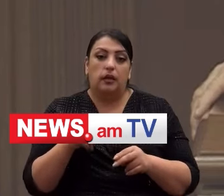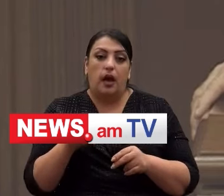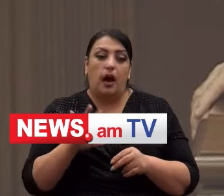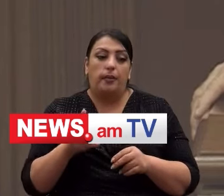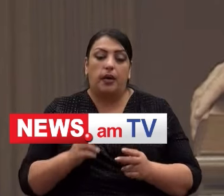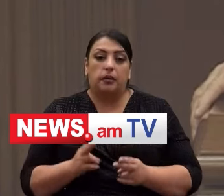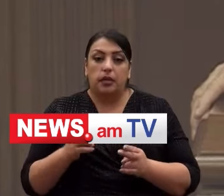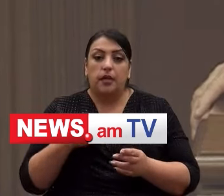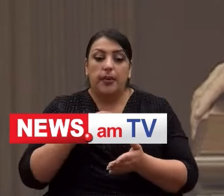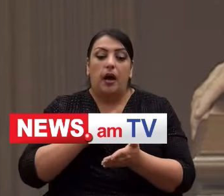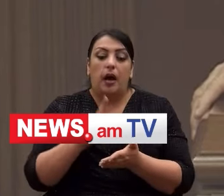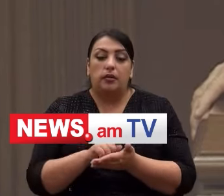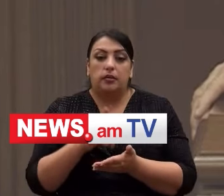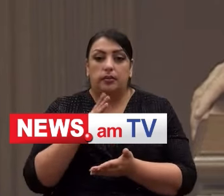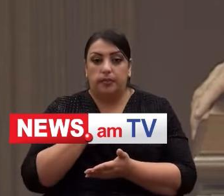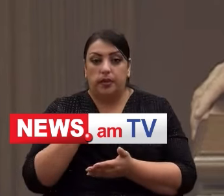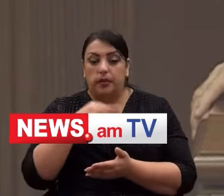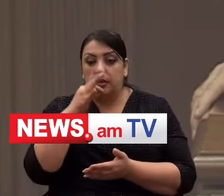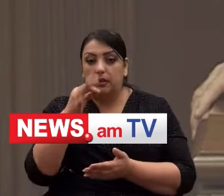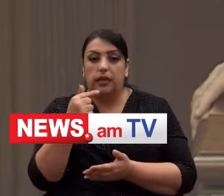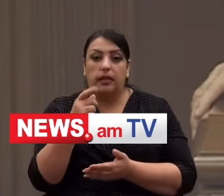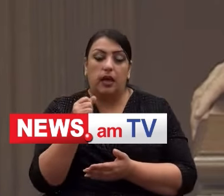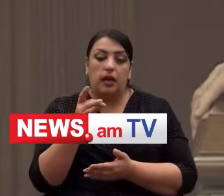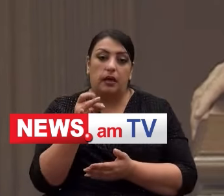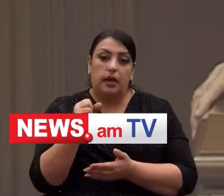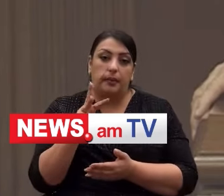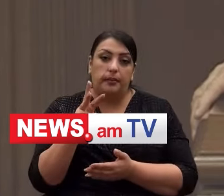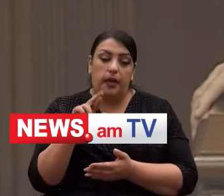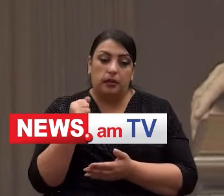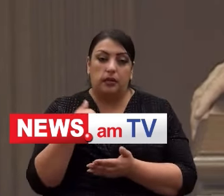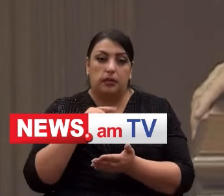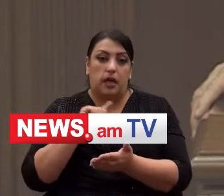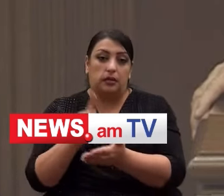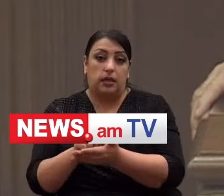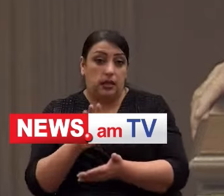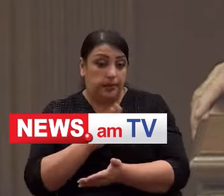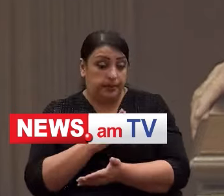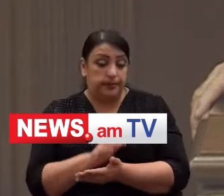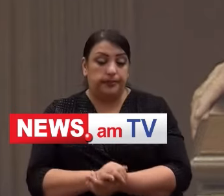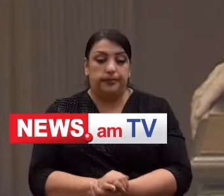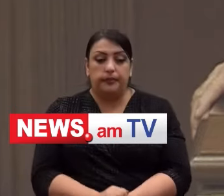մասնավորապես իմ հարցին, որ ես տվեցի պարոն Քյարեմյանին իմ հարցի հետ կապված։